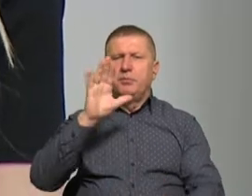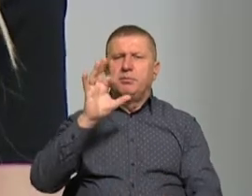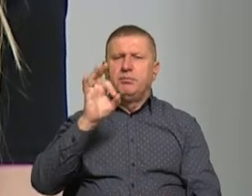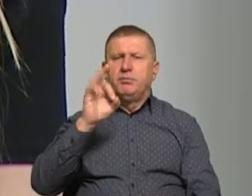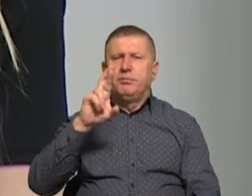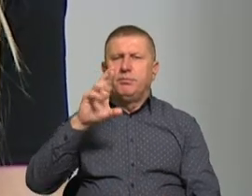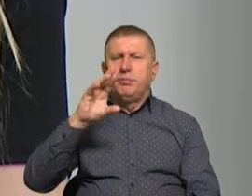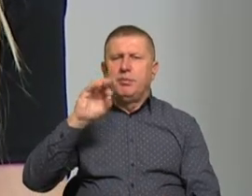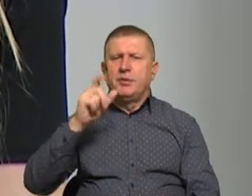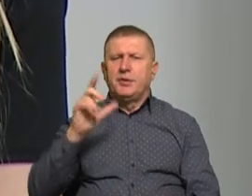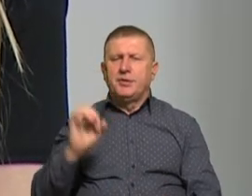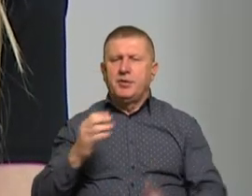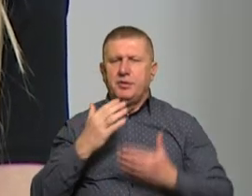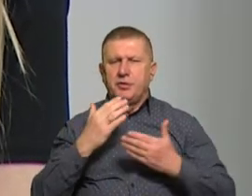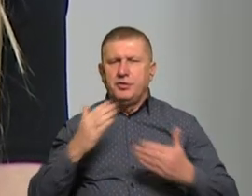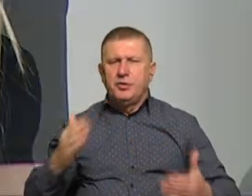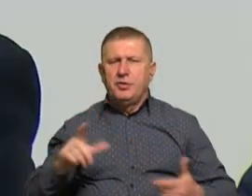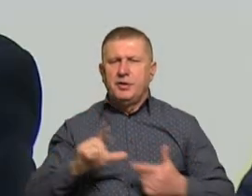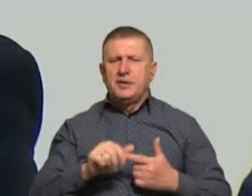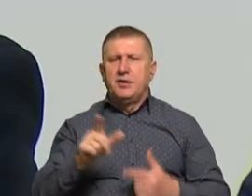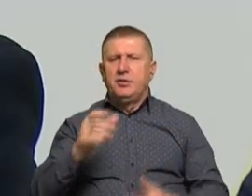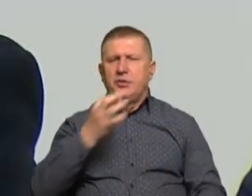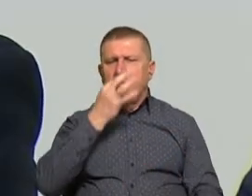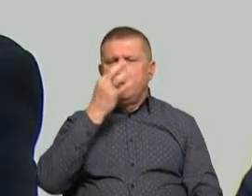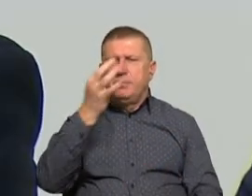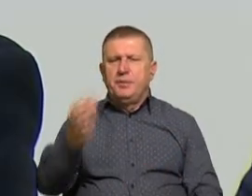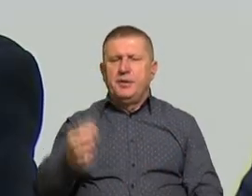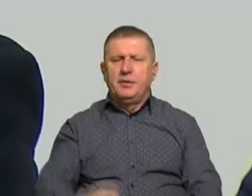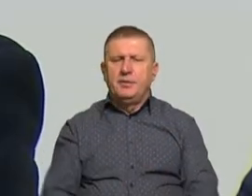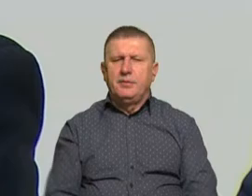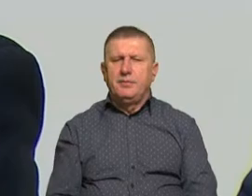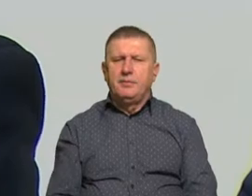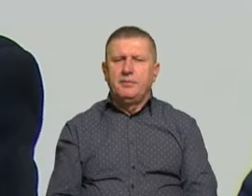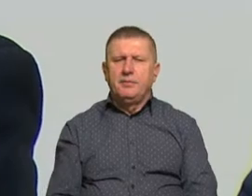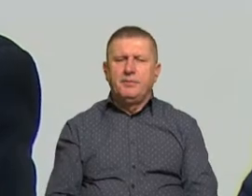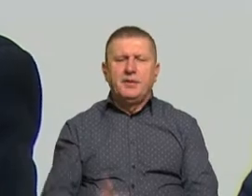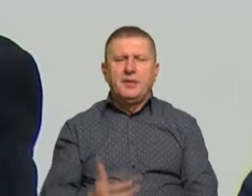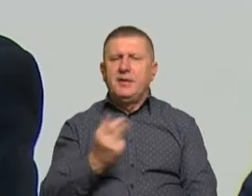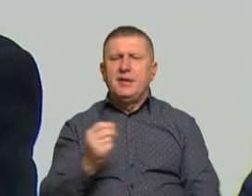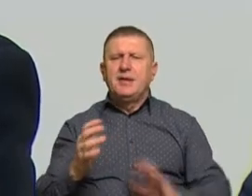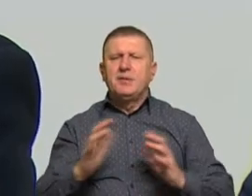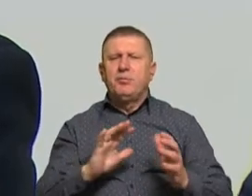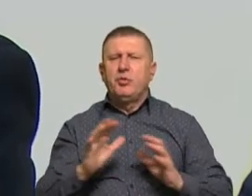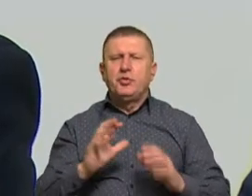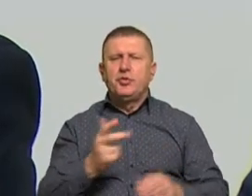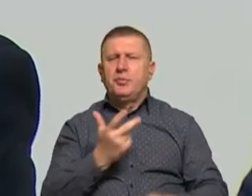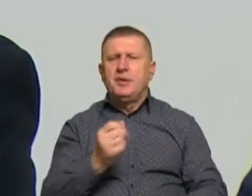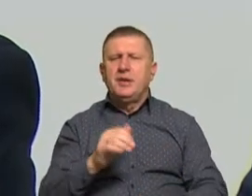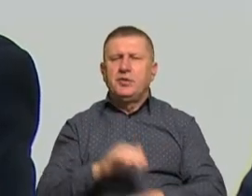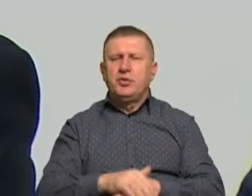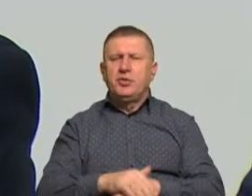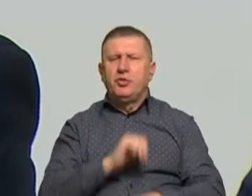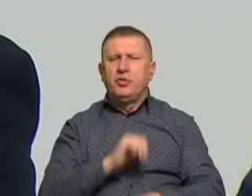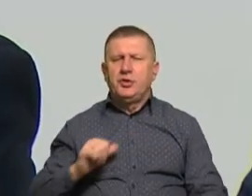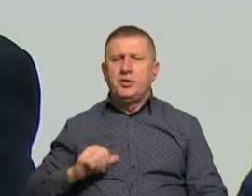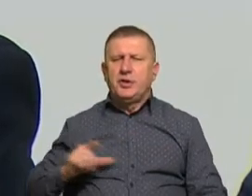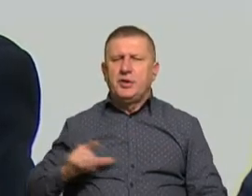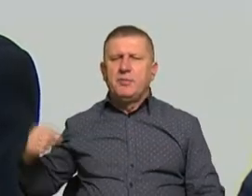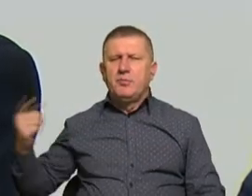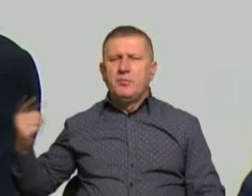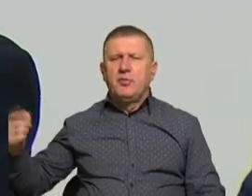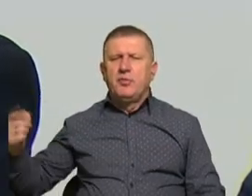No ja dziękuję bardzo za to pytanie. Ja myślę, że tu nie sposób nie zgodzić się z moimi przedmówcami.